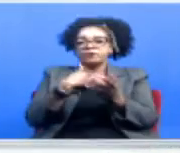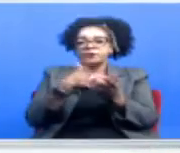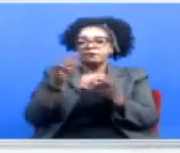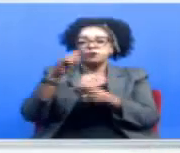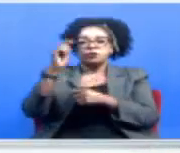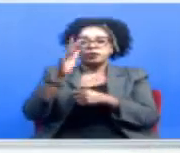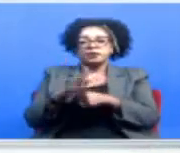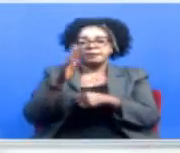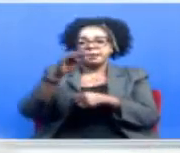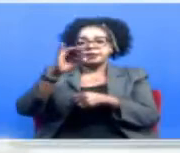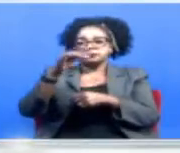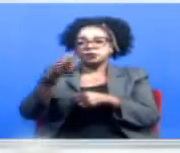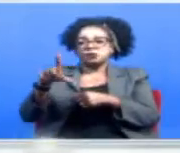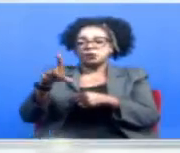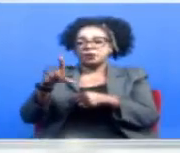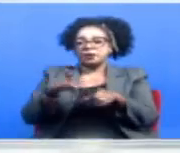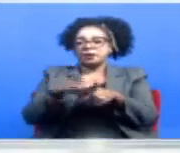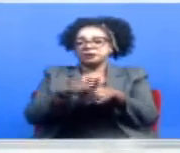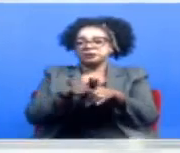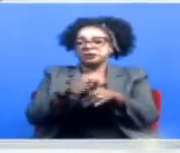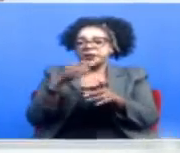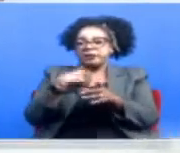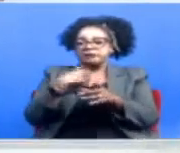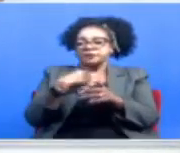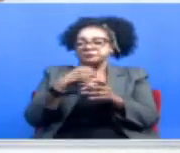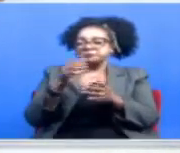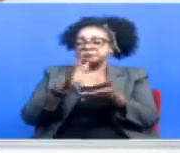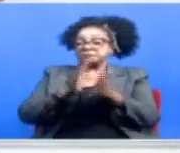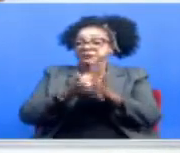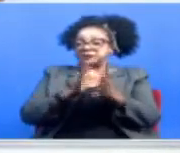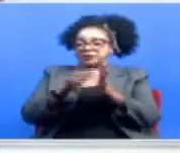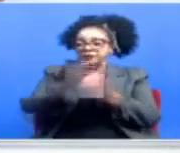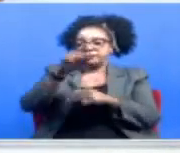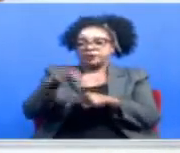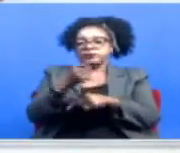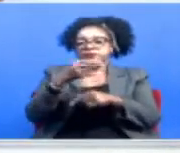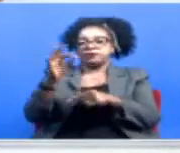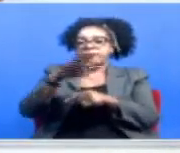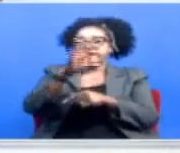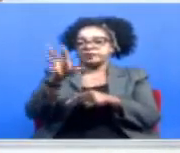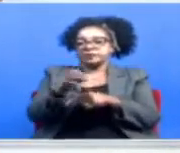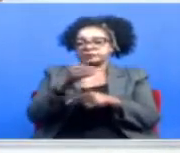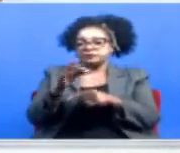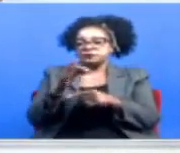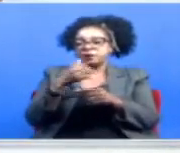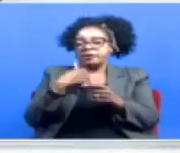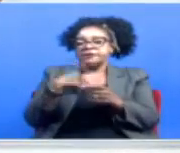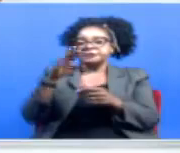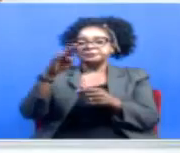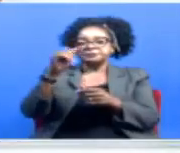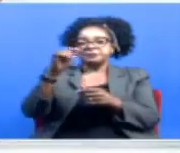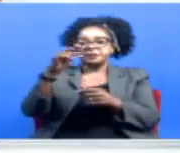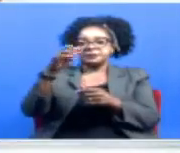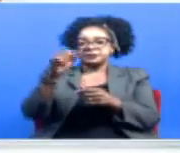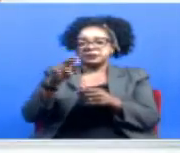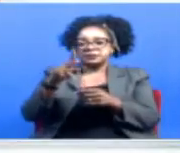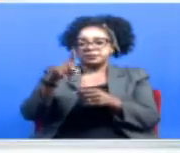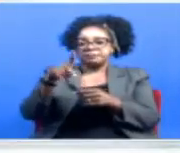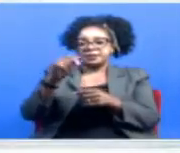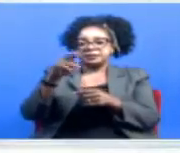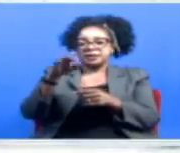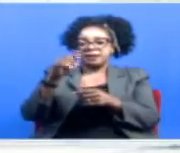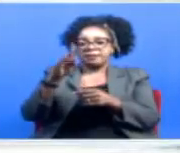Michael Karanga wa Kiambu na bingwa mbio za mita 5000 wa Afrika wa mashindano ya Masters Priscilla Diwot mwenye umri wa